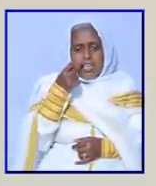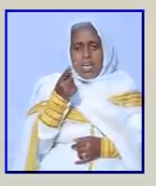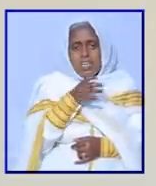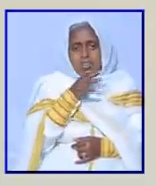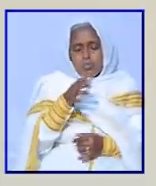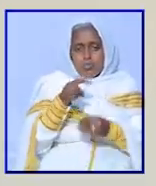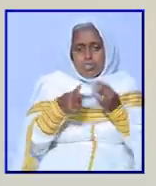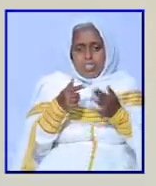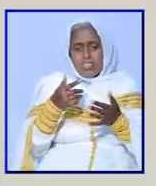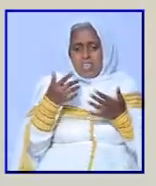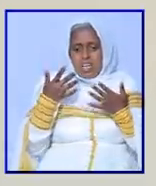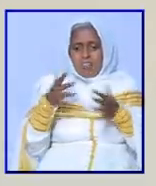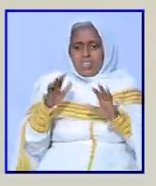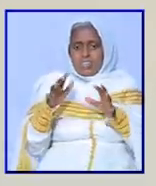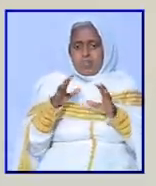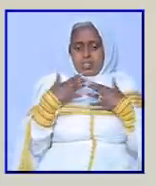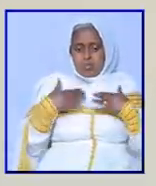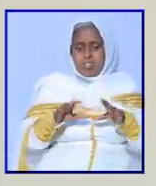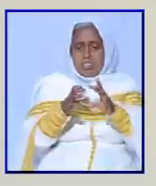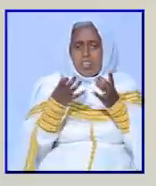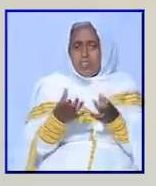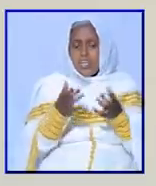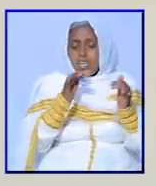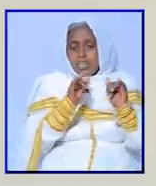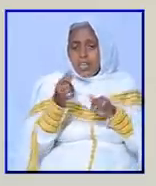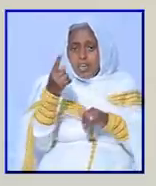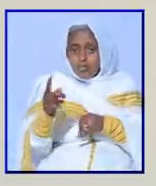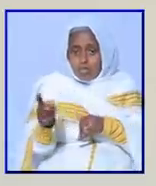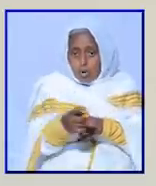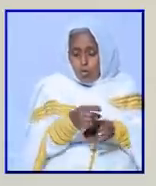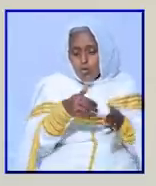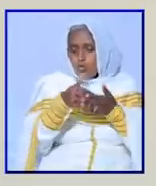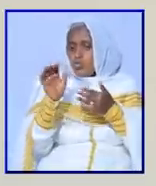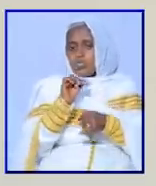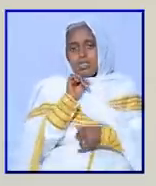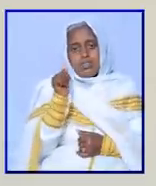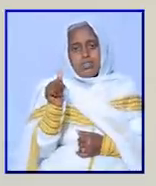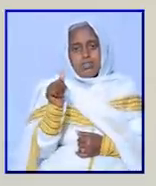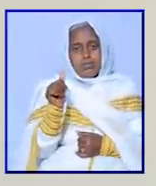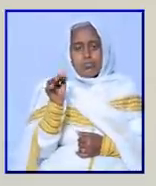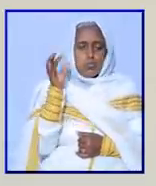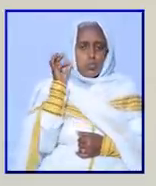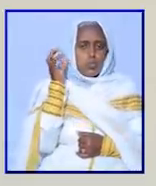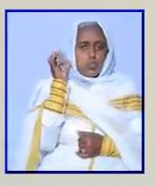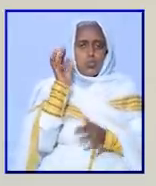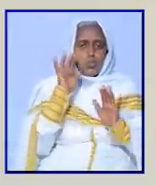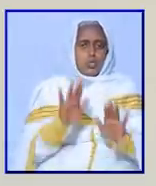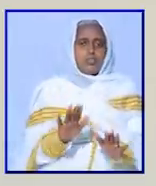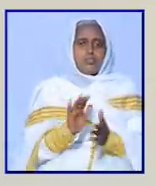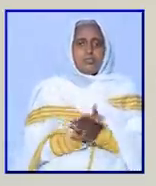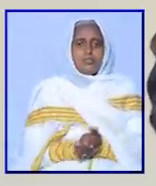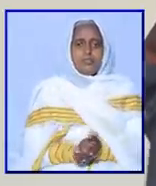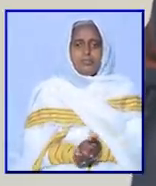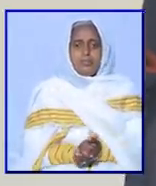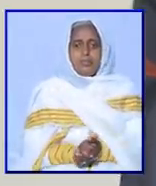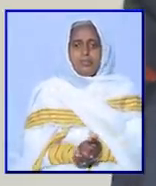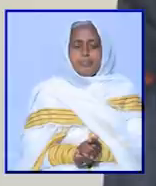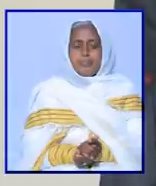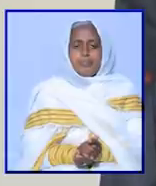ብላ ዘይት ወጽም ውስተ ነፍስ ከሰውነት ክፍሎች እንዳንዱ ከመሆን ውጭ አይደለች